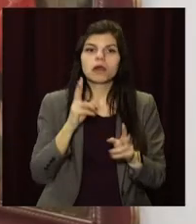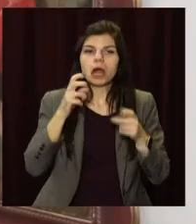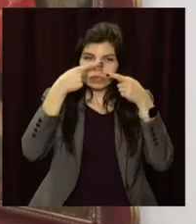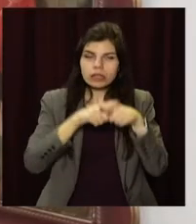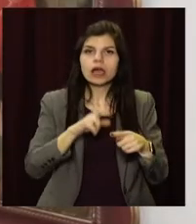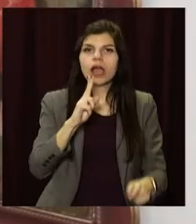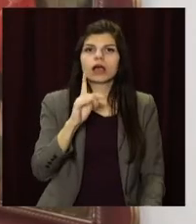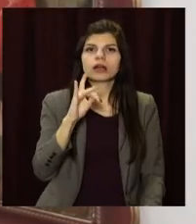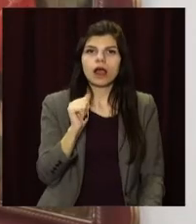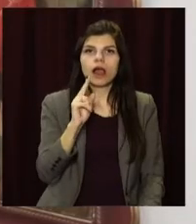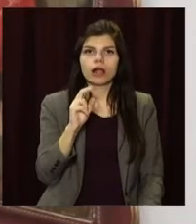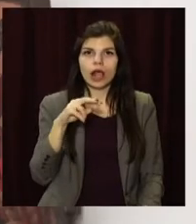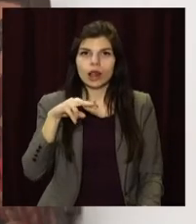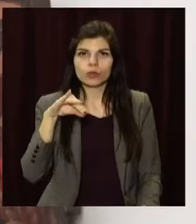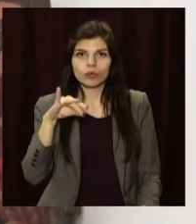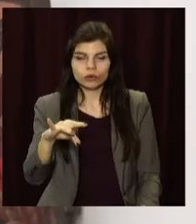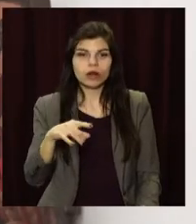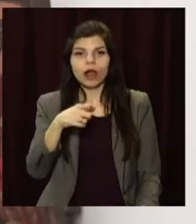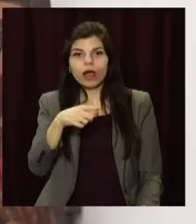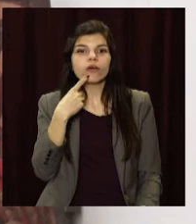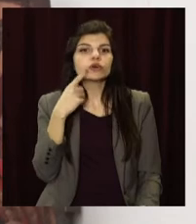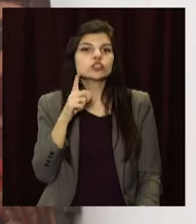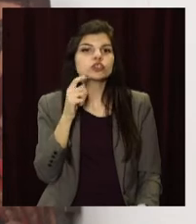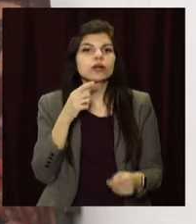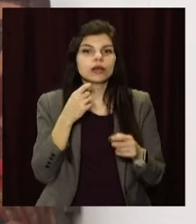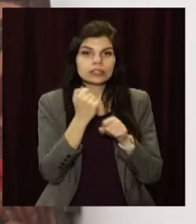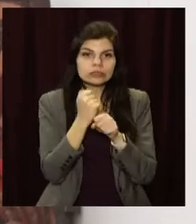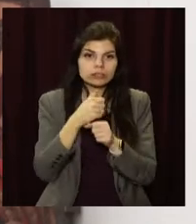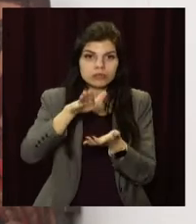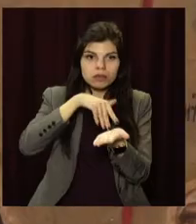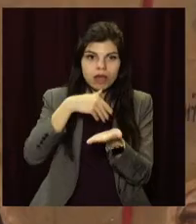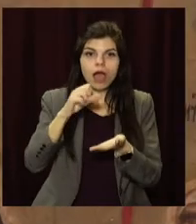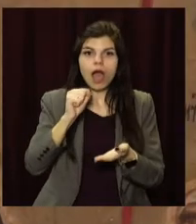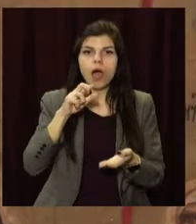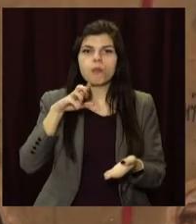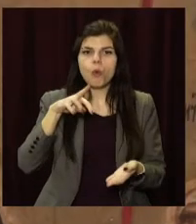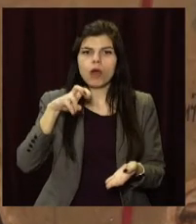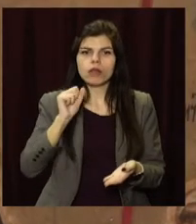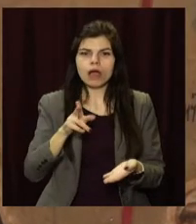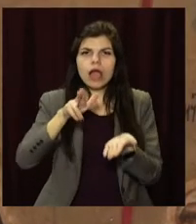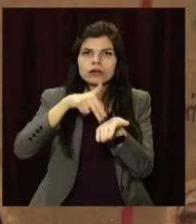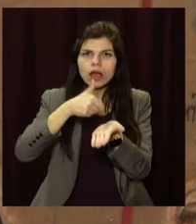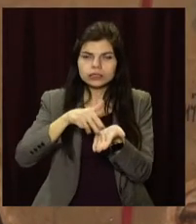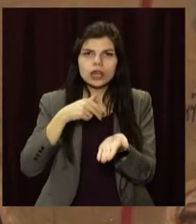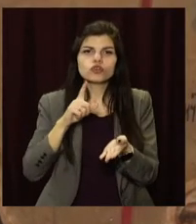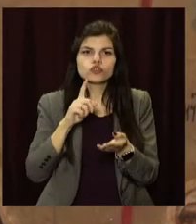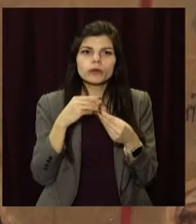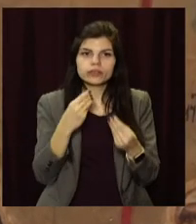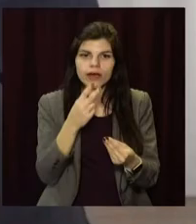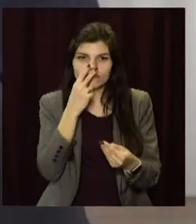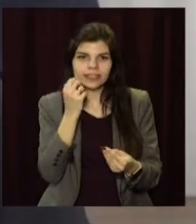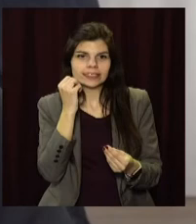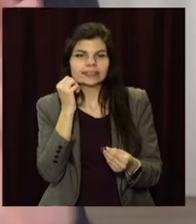кракелюр – штучного зістарення поверхонь шляхом розтріскування кольорового шару, фарби або лаку. У мене немає